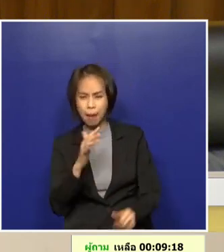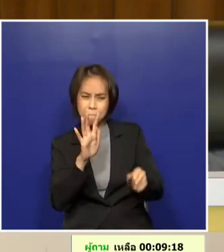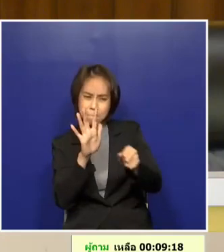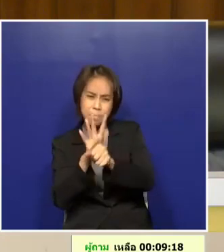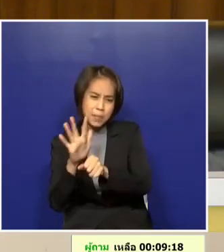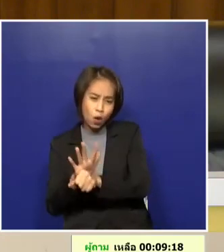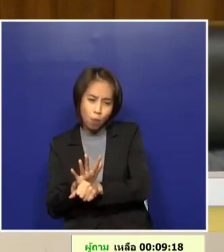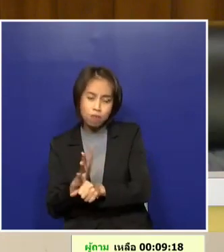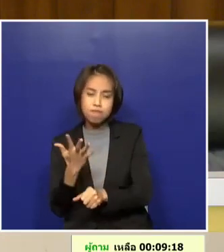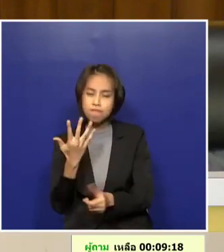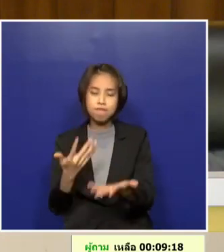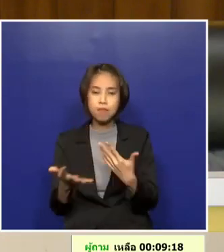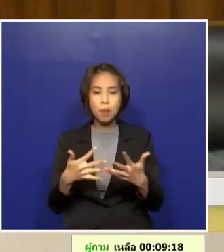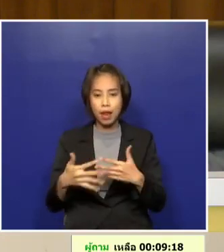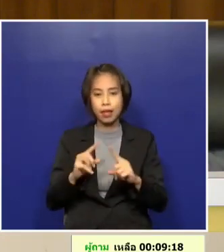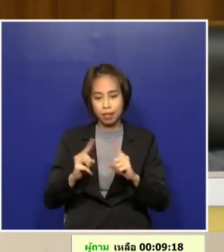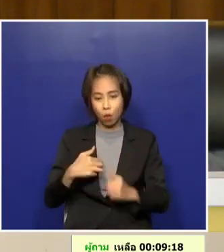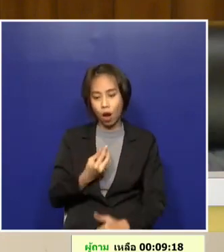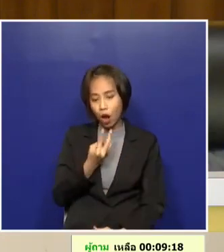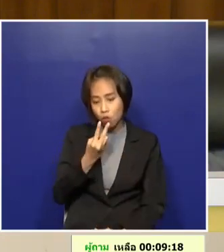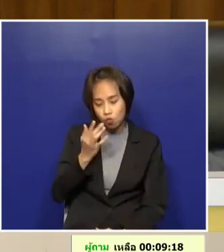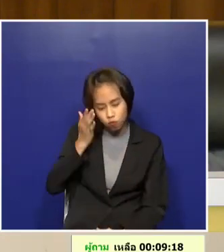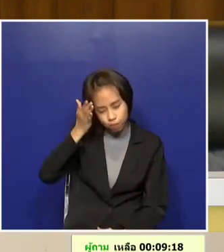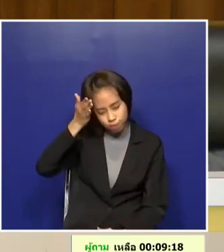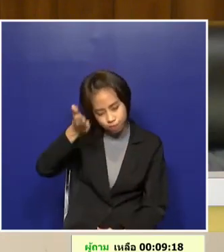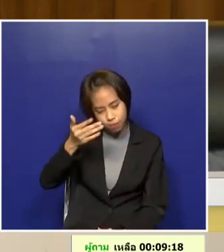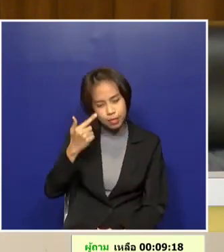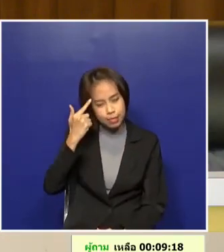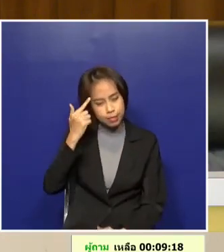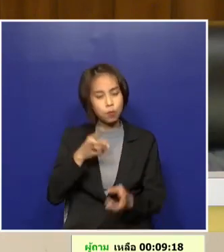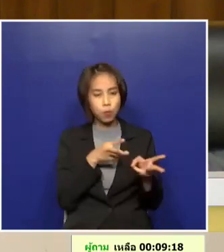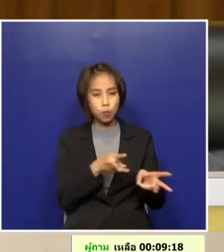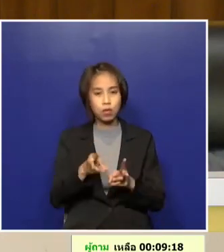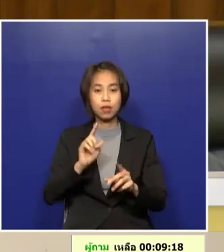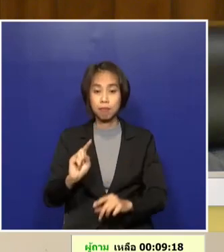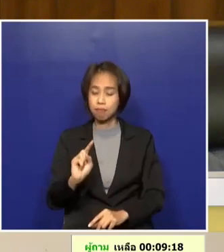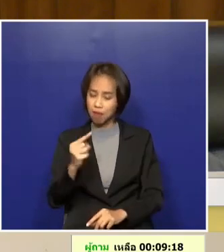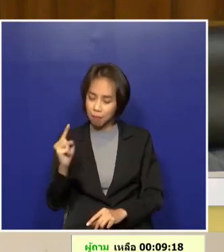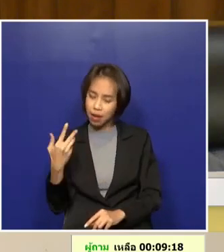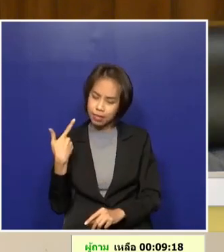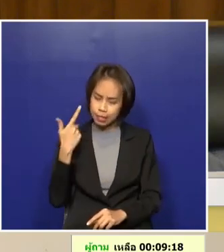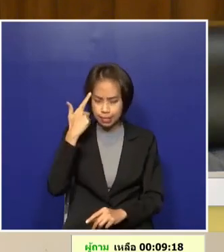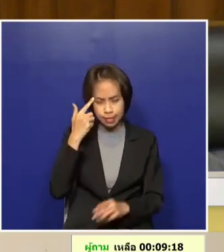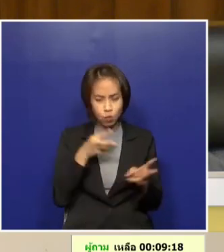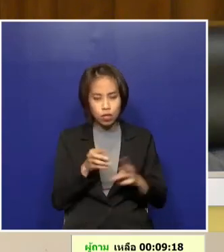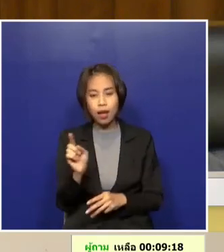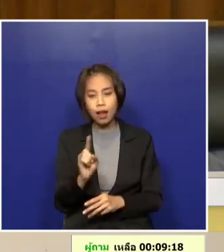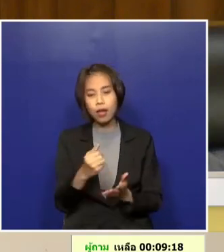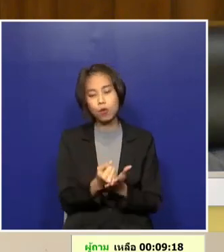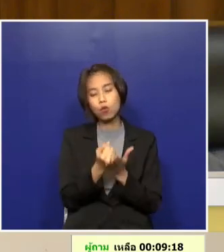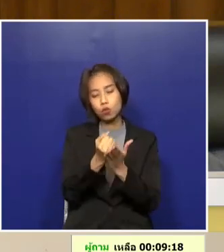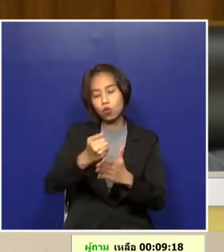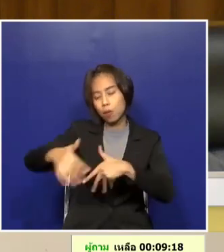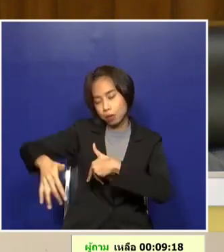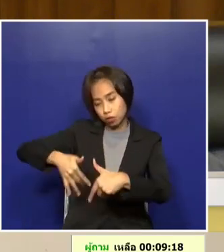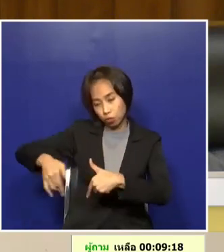งนี้ก็เราก็คงจะต้องดูกันต่อไปนะครับว่าเราจะมีมาตรการอะไรในการช่วยเหลือในการทำให้พี่น้องประชาชนนั้น